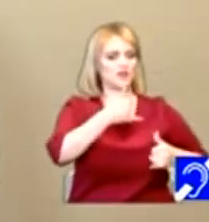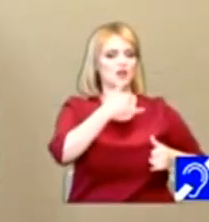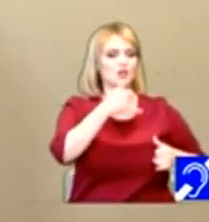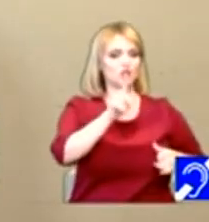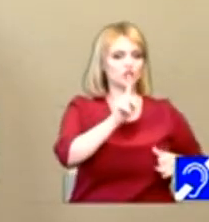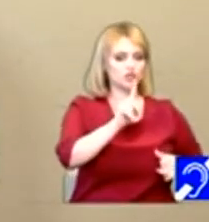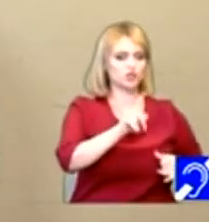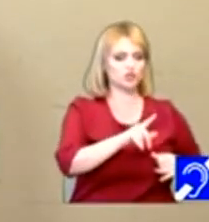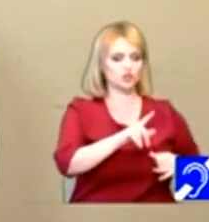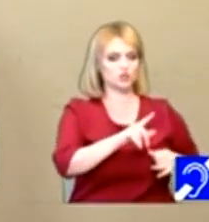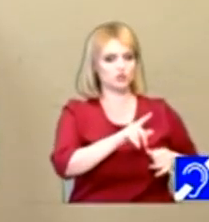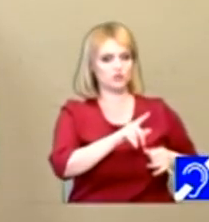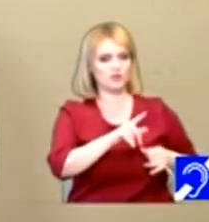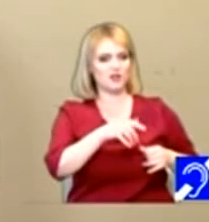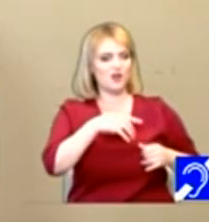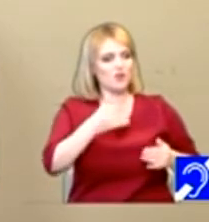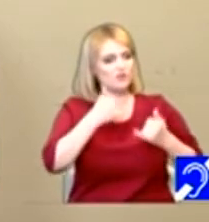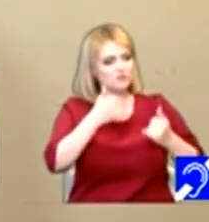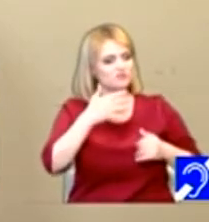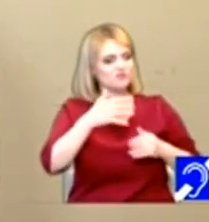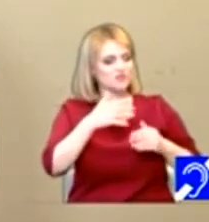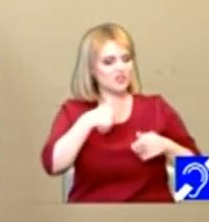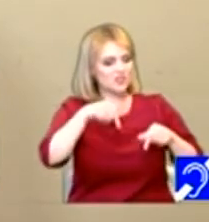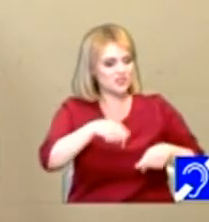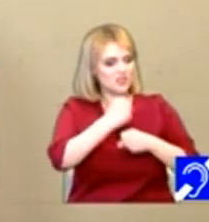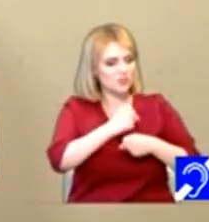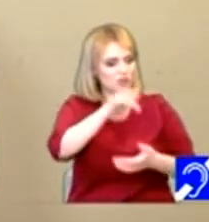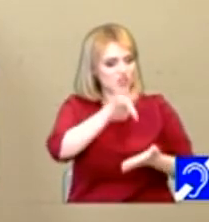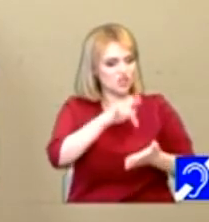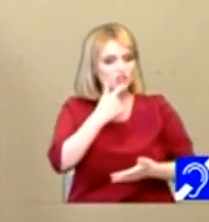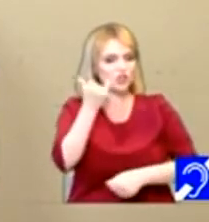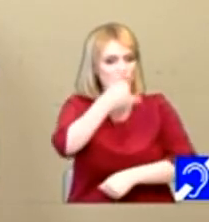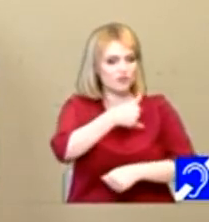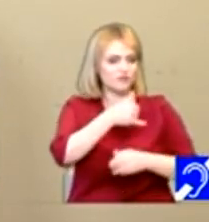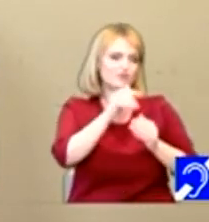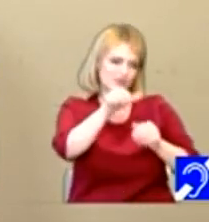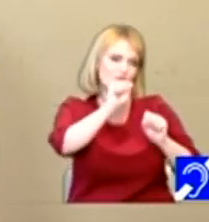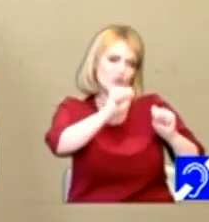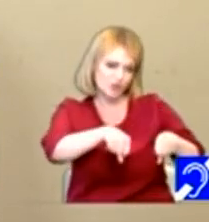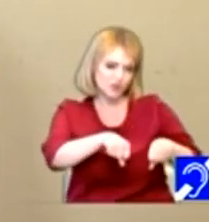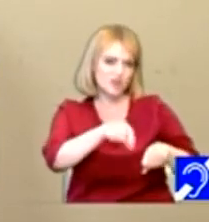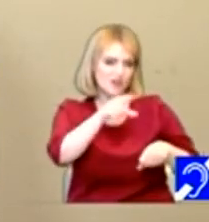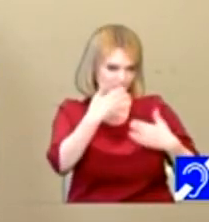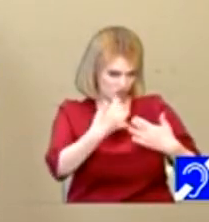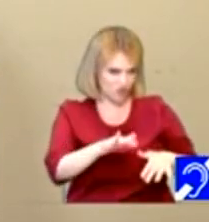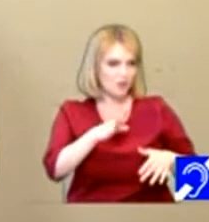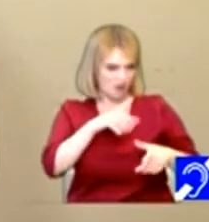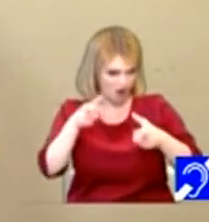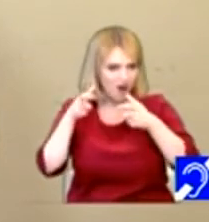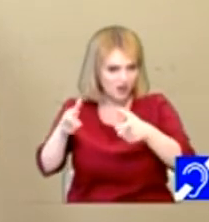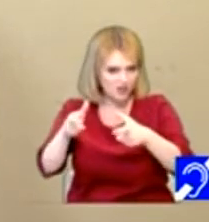Domnul Artur, vă deranjăm de la Centrul de Transfuzie a Sângelui. Dumneavoastră ați ieșit deja din carantină,